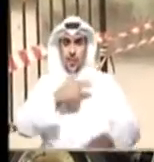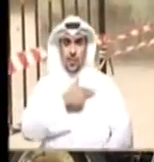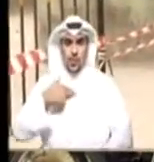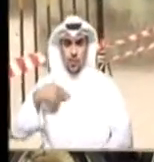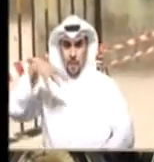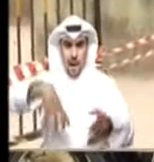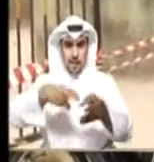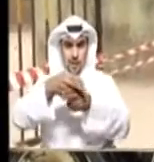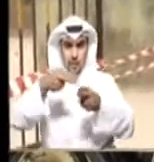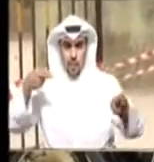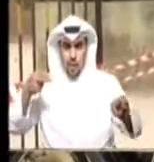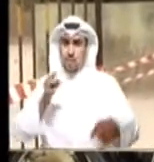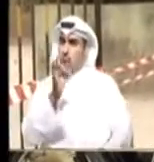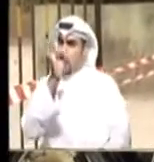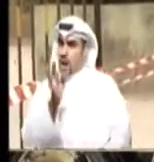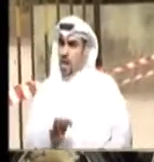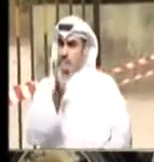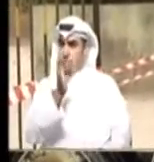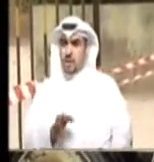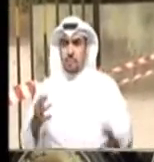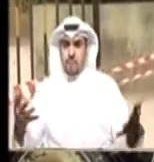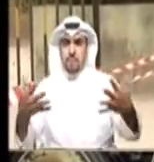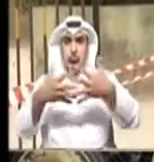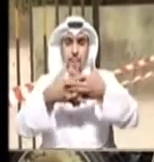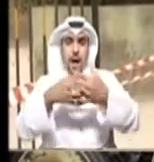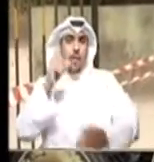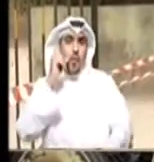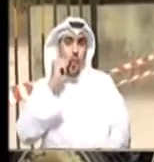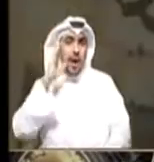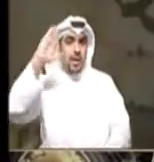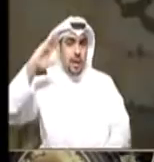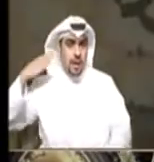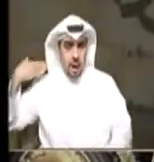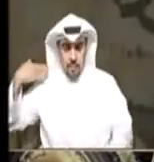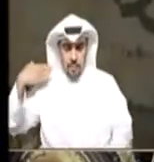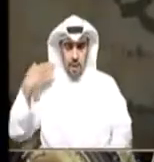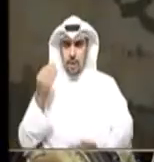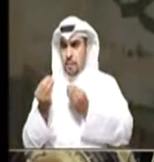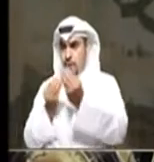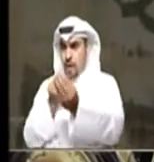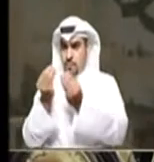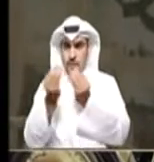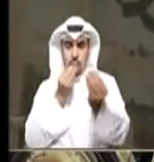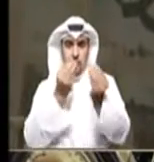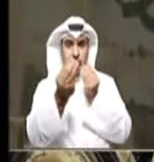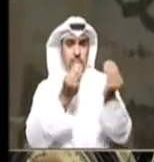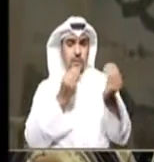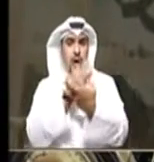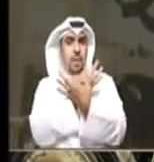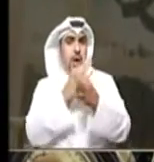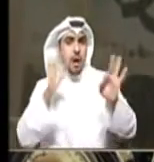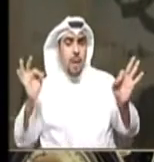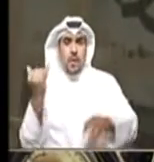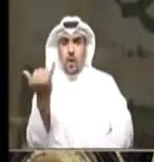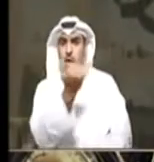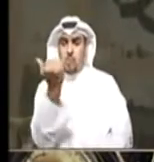رؤية وطنية واستراتيجية وتشارك بجدية في القضايا التي تهم المجتمع، كما تشارك في عملية